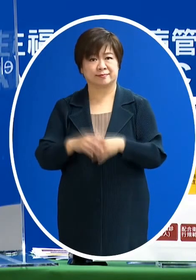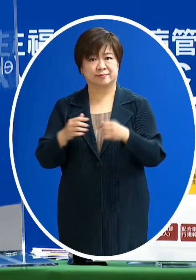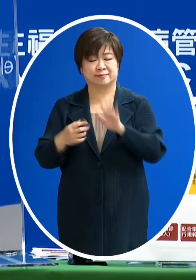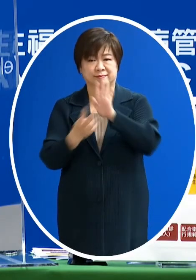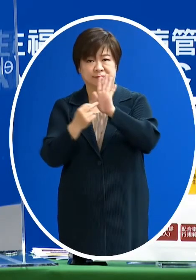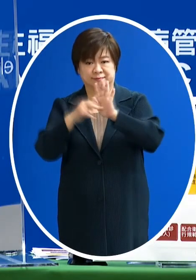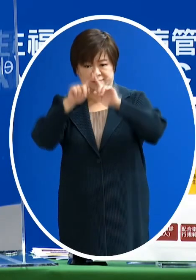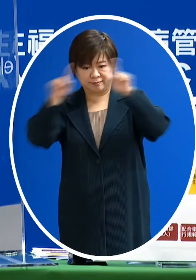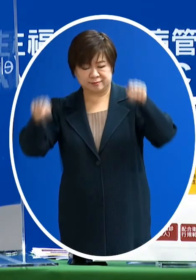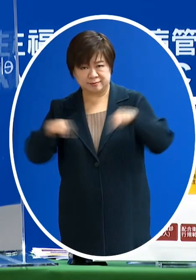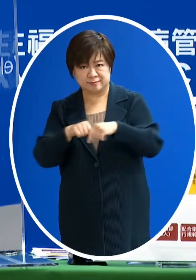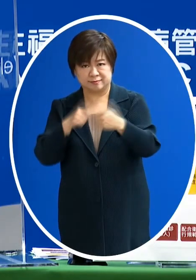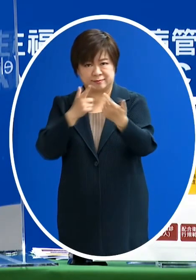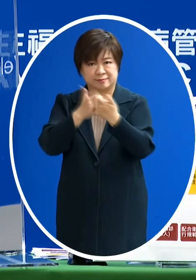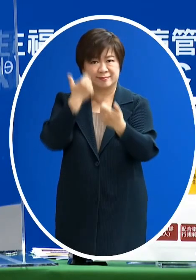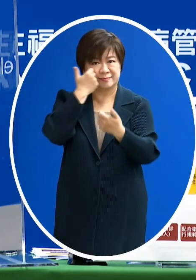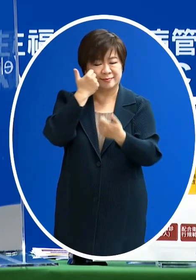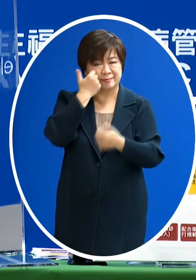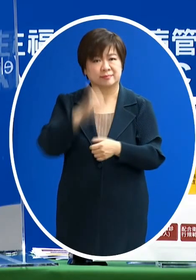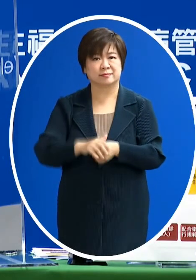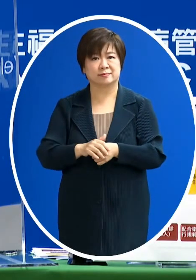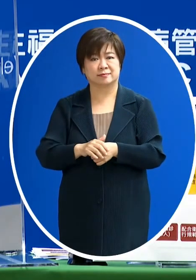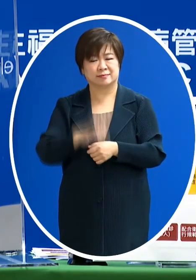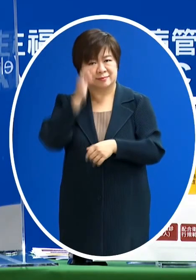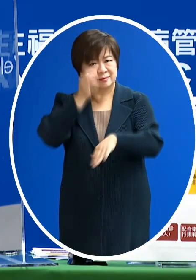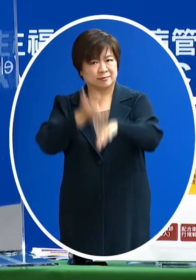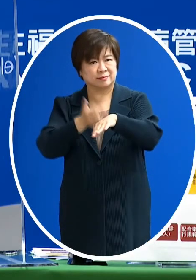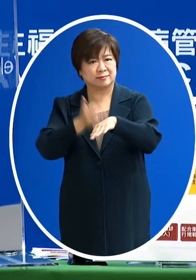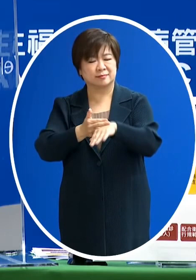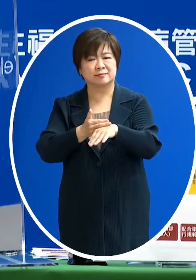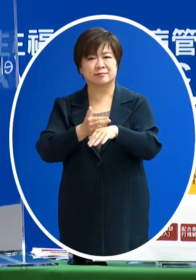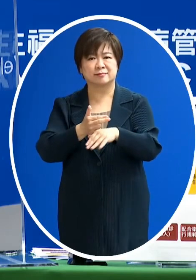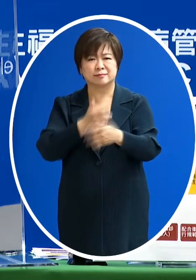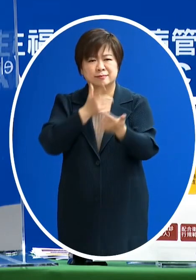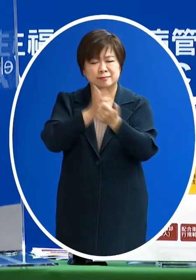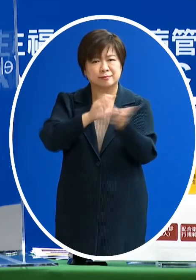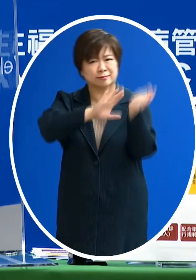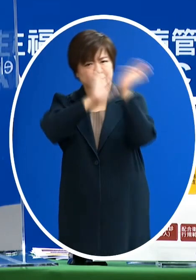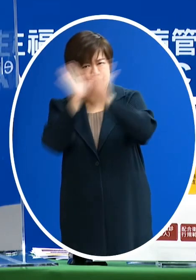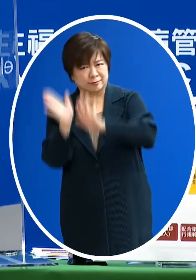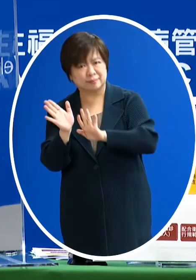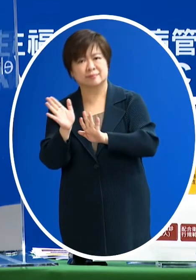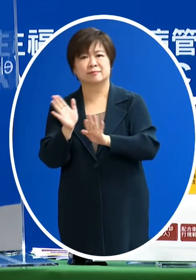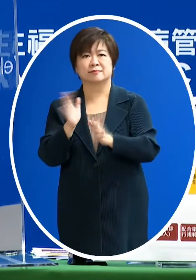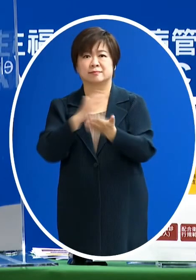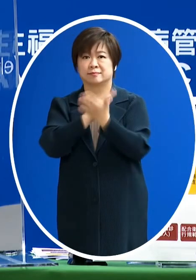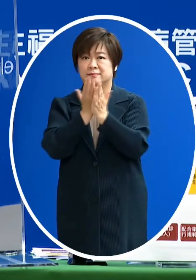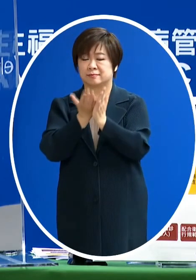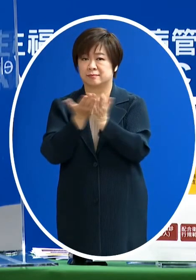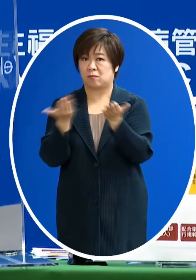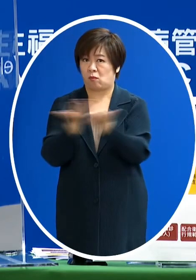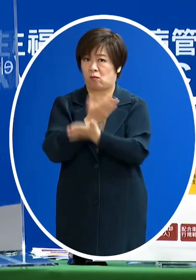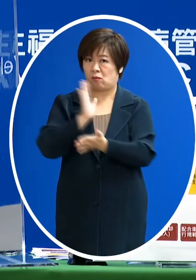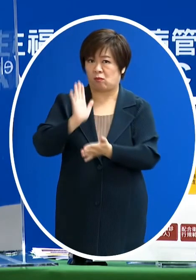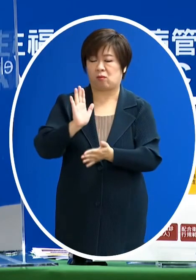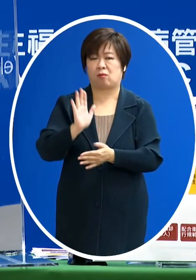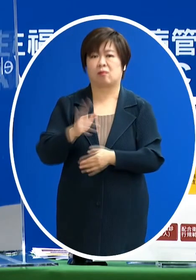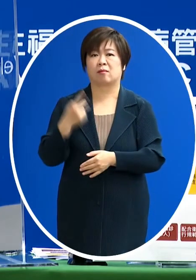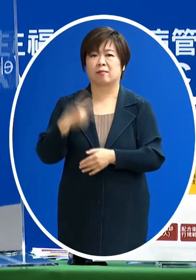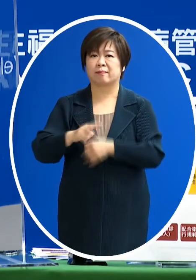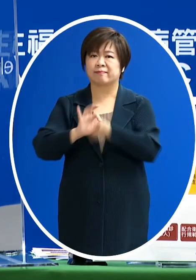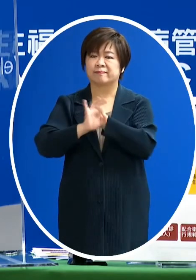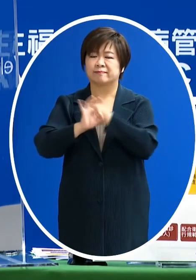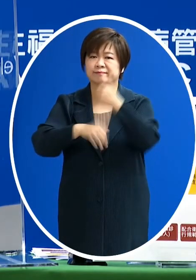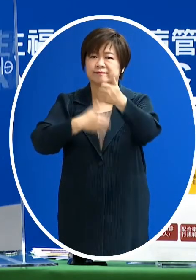的一个使用的适应症或是使用的手段的所适用的情况情境有改变，那当然我们就采用让大